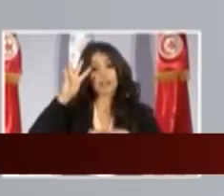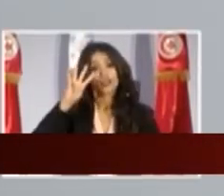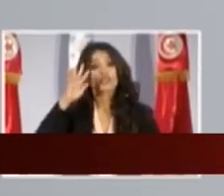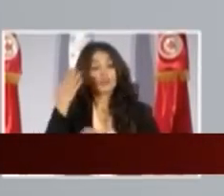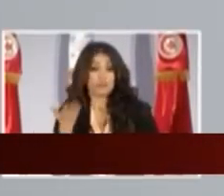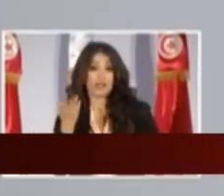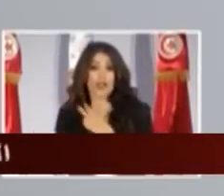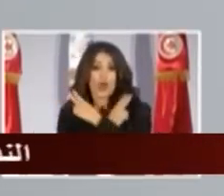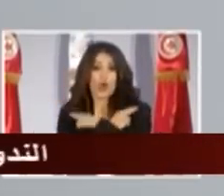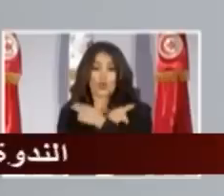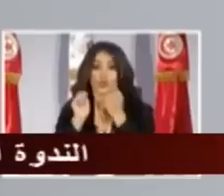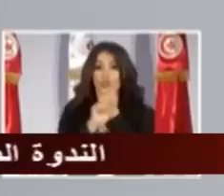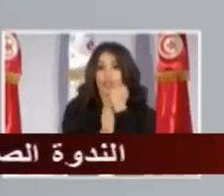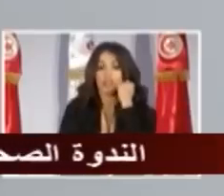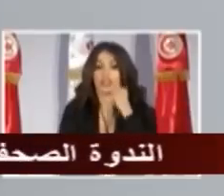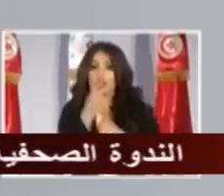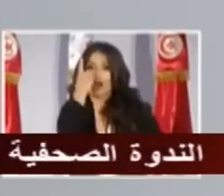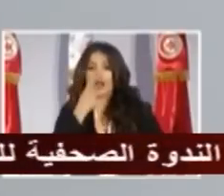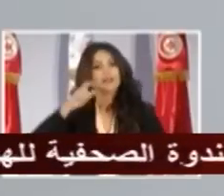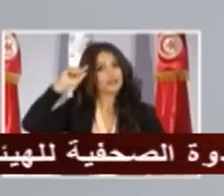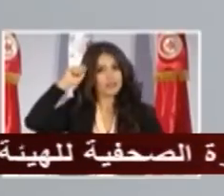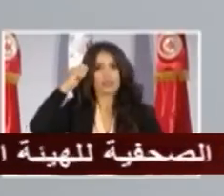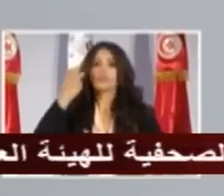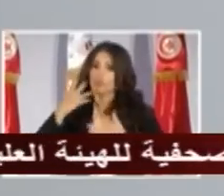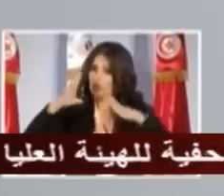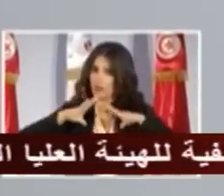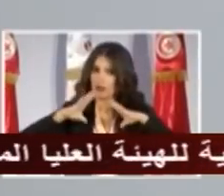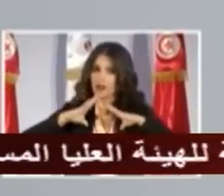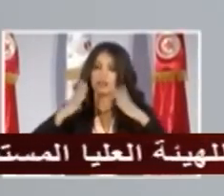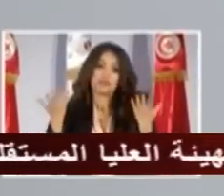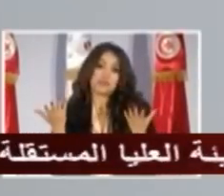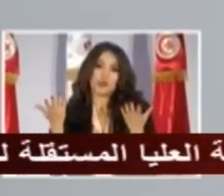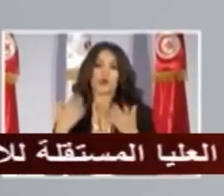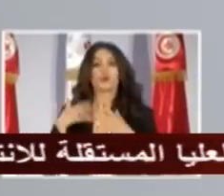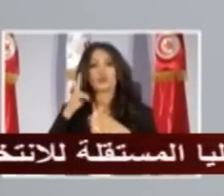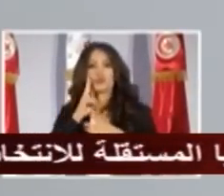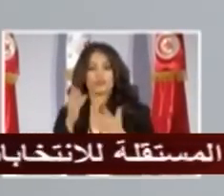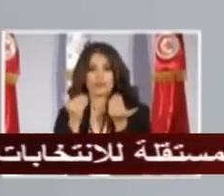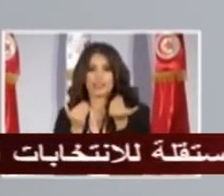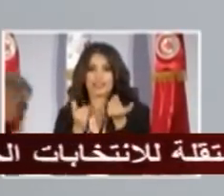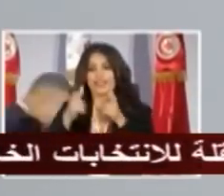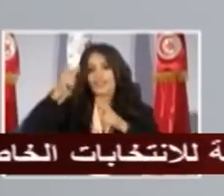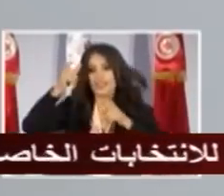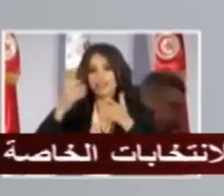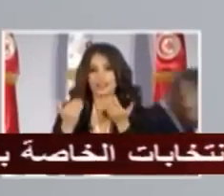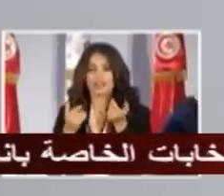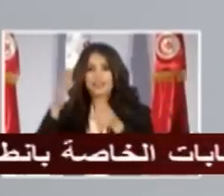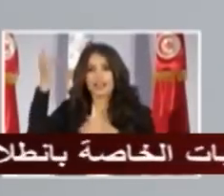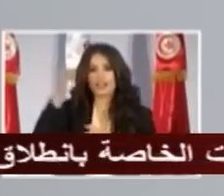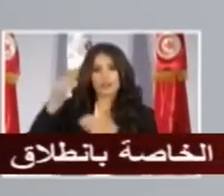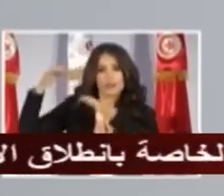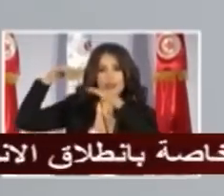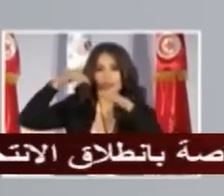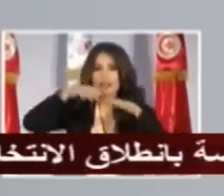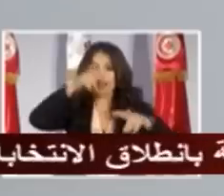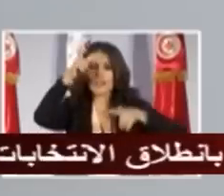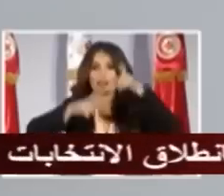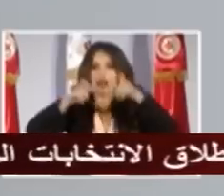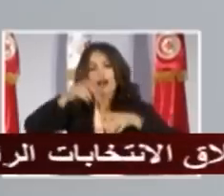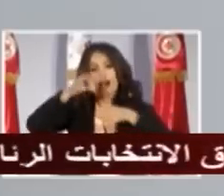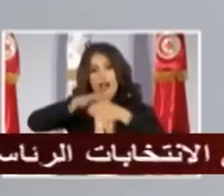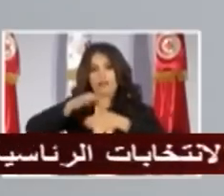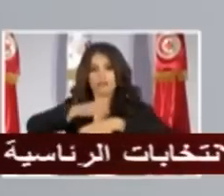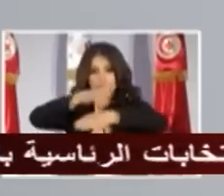العطله الاسبوعيه امتحان يوم السبت ويوم الاحد وبذلك ننتظر معناتها اه نسبه اقبال اه اكبر